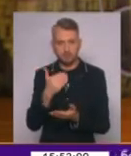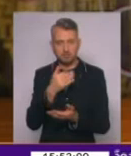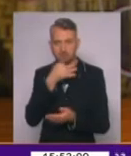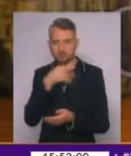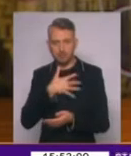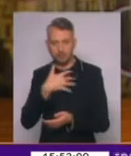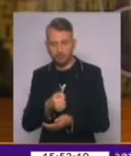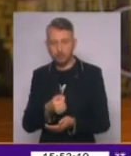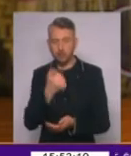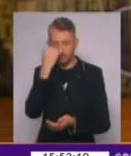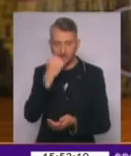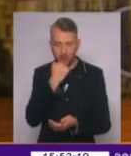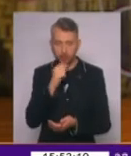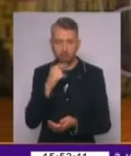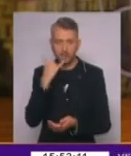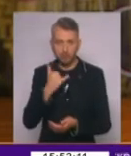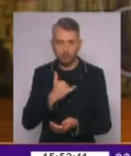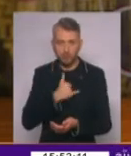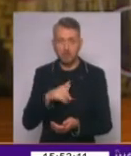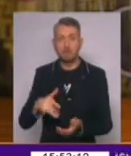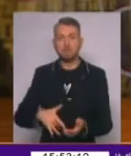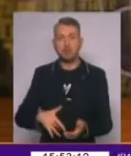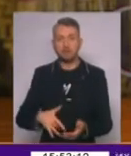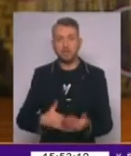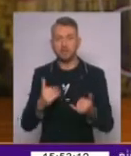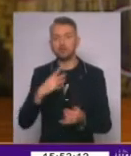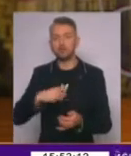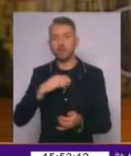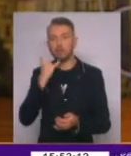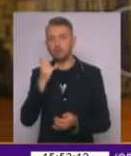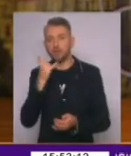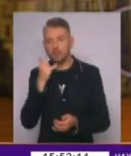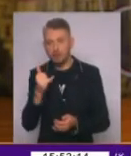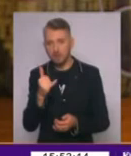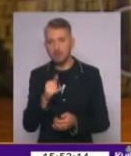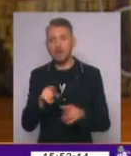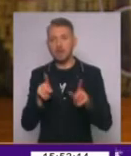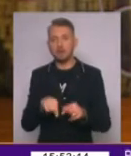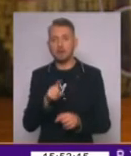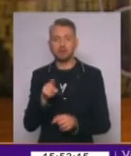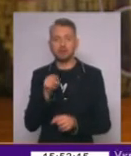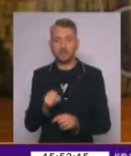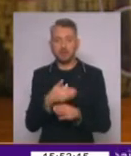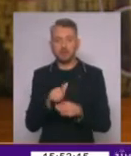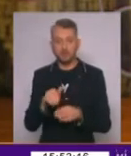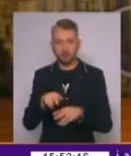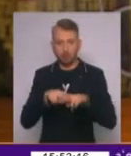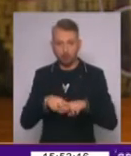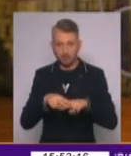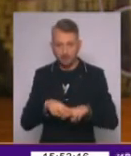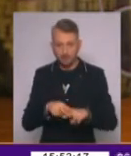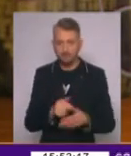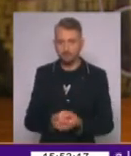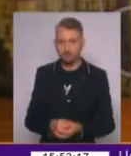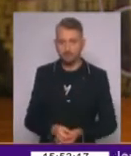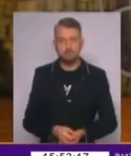невдоволення. Дякую, що зателефонували. Ще раз нагадаю, Печерськ, ми сьогодні чекаємо дзвінків. Також з цієї частини столиці. Долучайтеся.